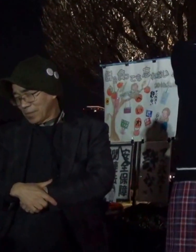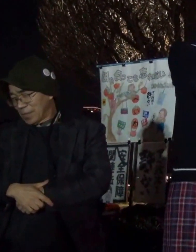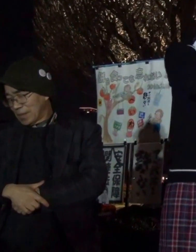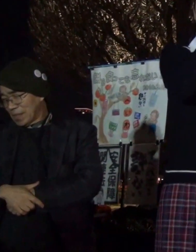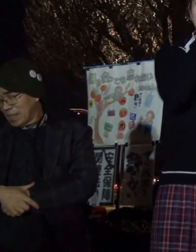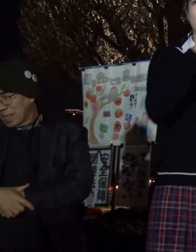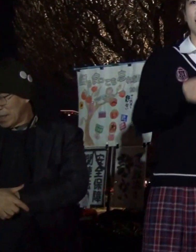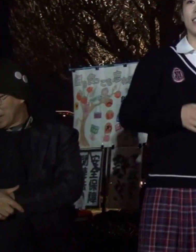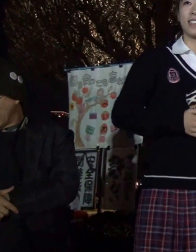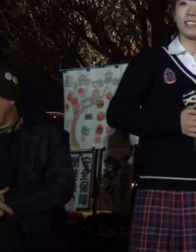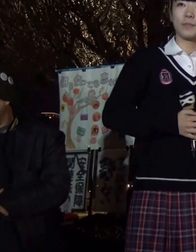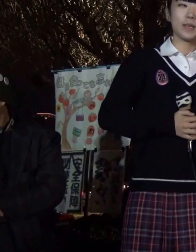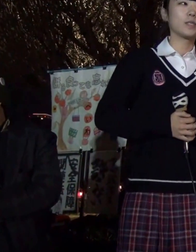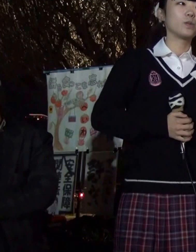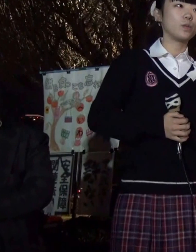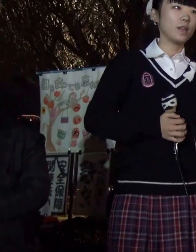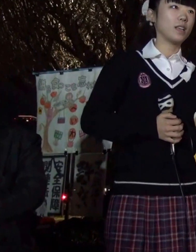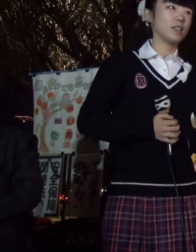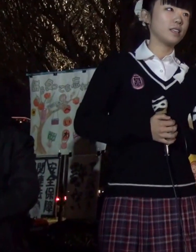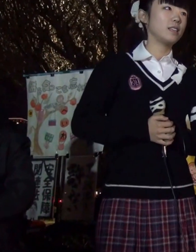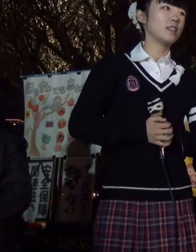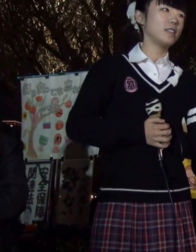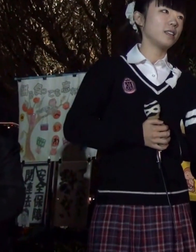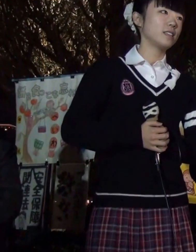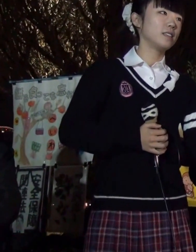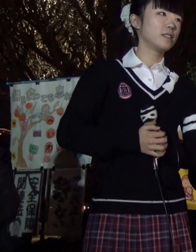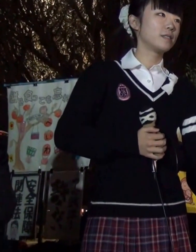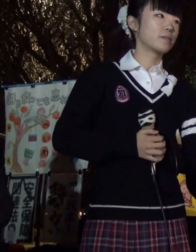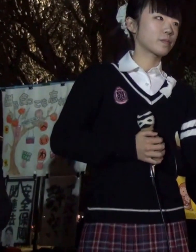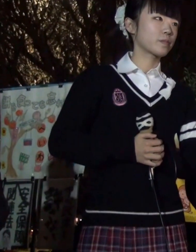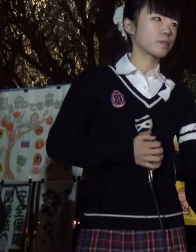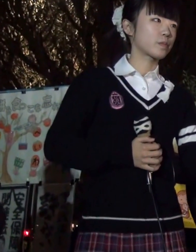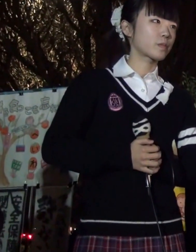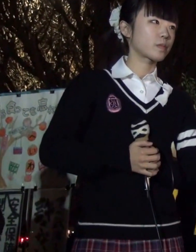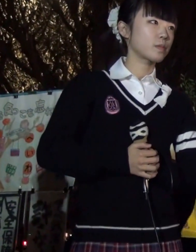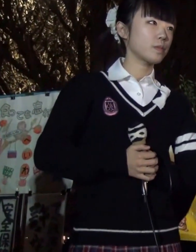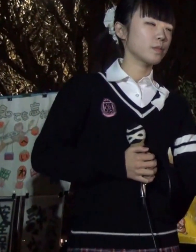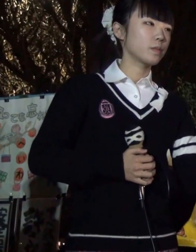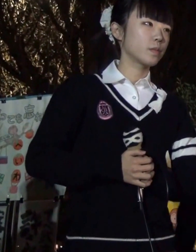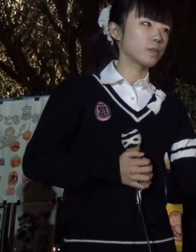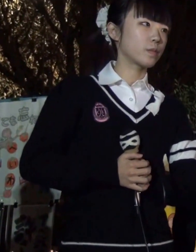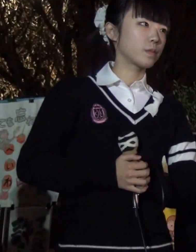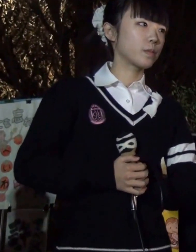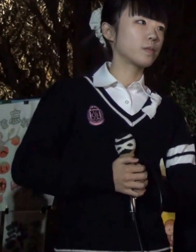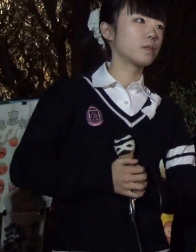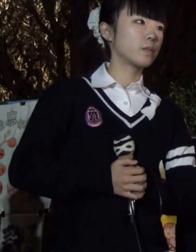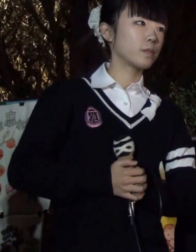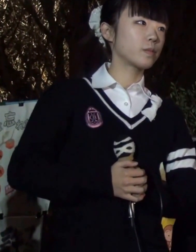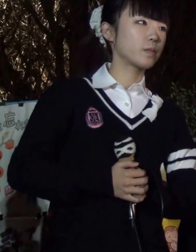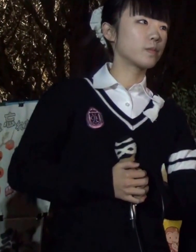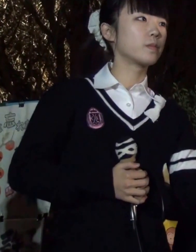はいらない、原発はいらないっていう感じでいきます。